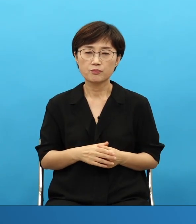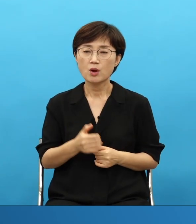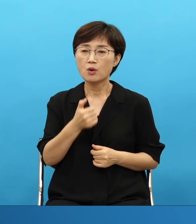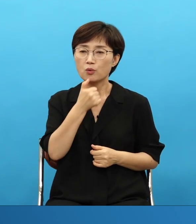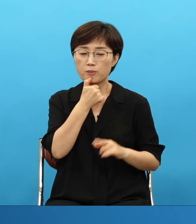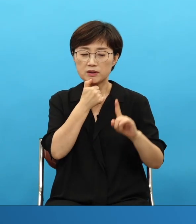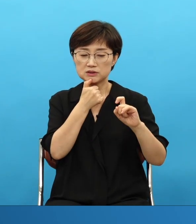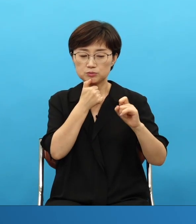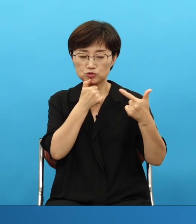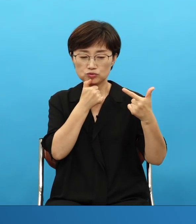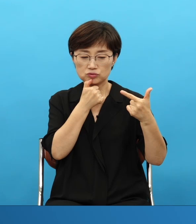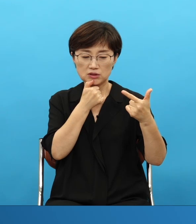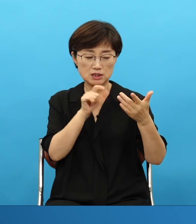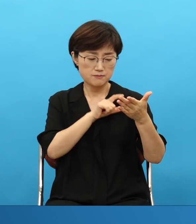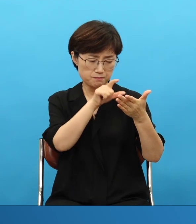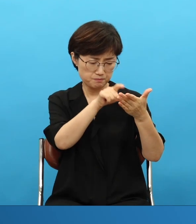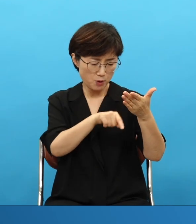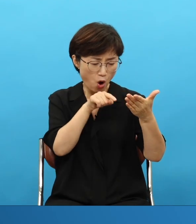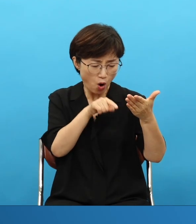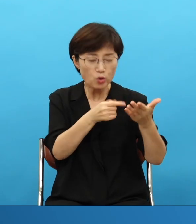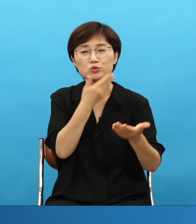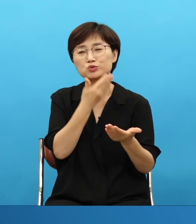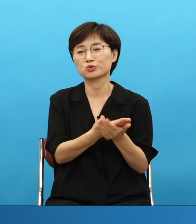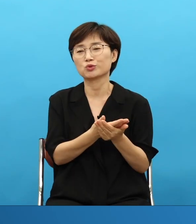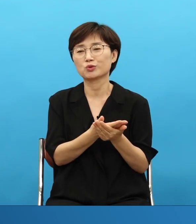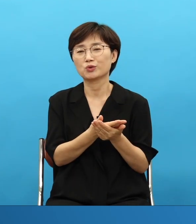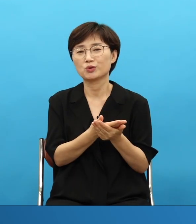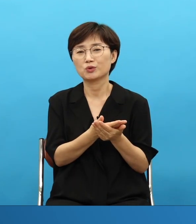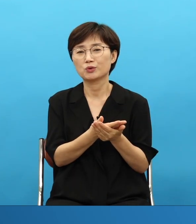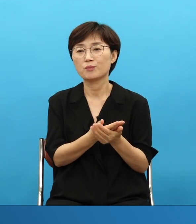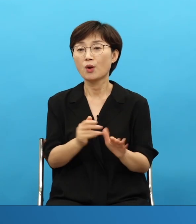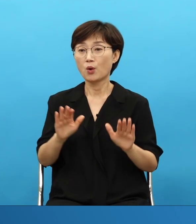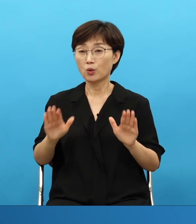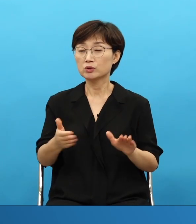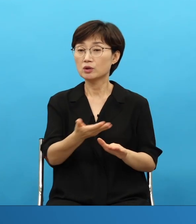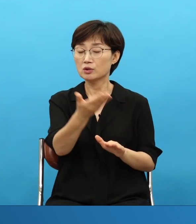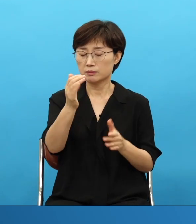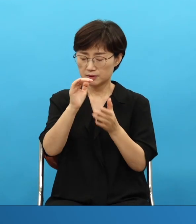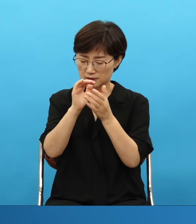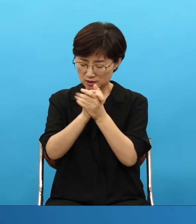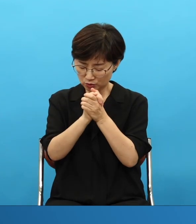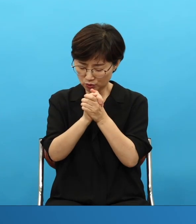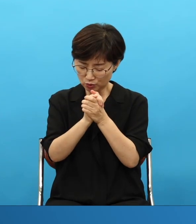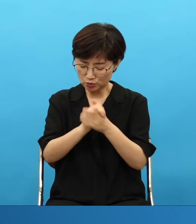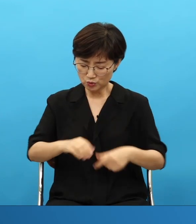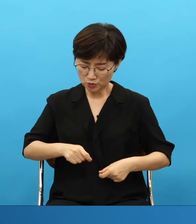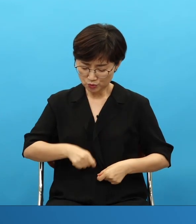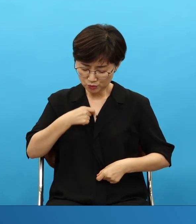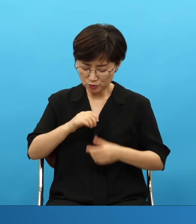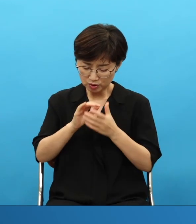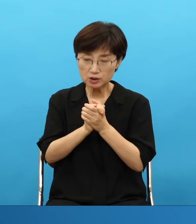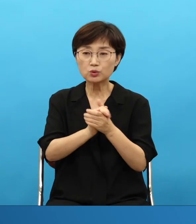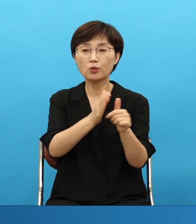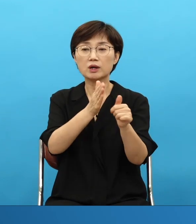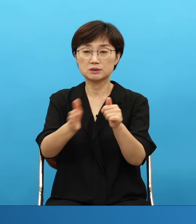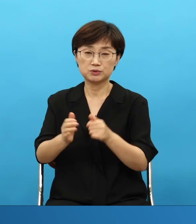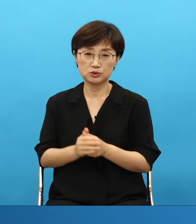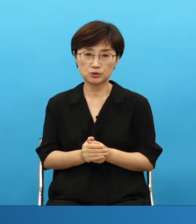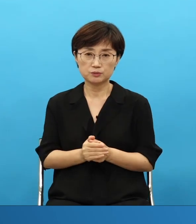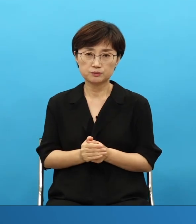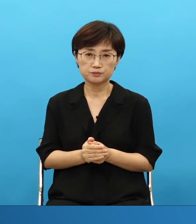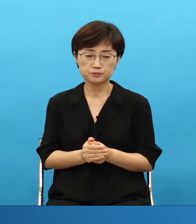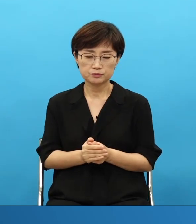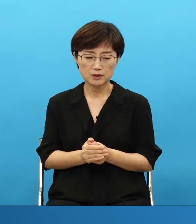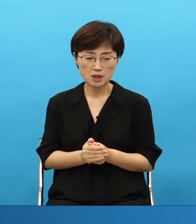생긴 겁니다. At this time, the Roman 16 figures arose. 오늘 여러분 기도하셔야 됩니다. You must pray today. 천지 개벽되는 역사